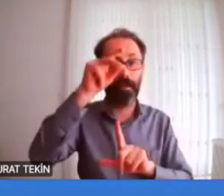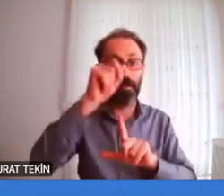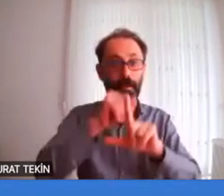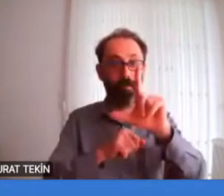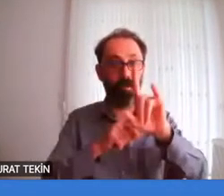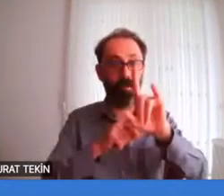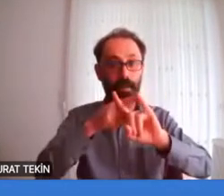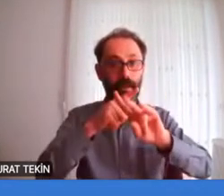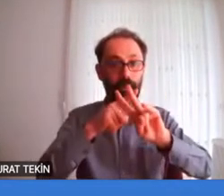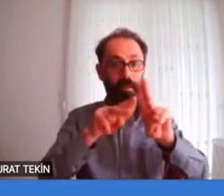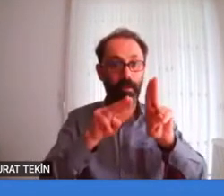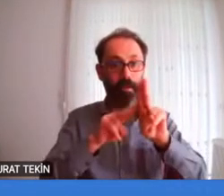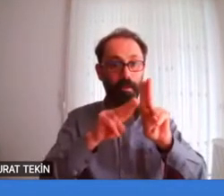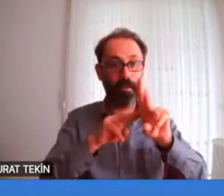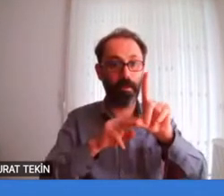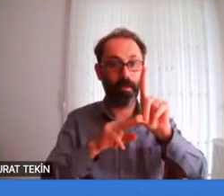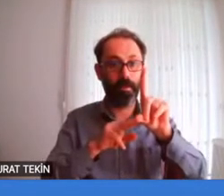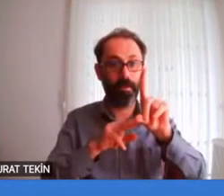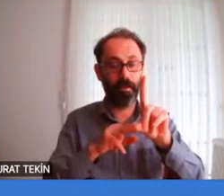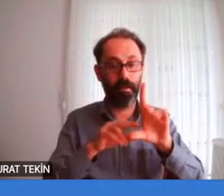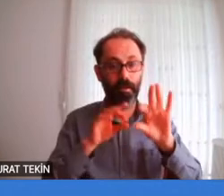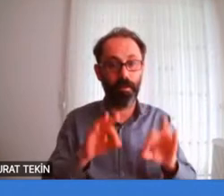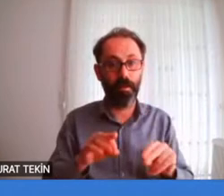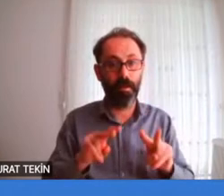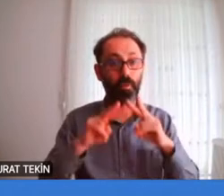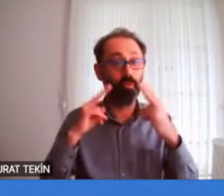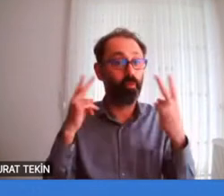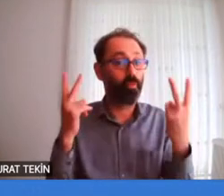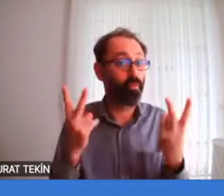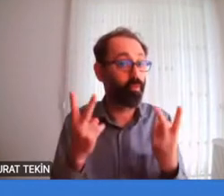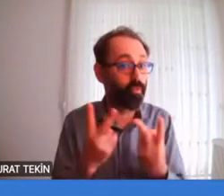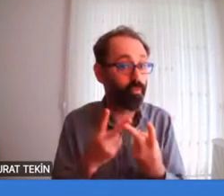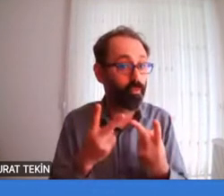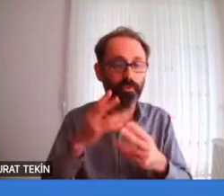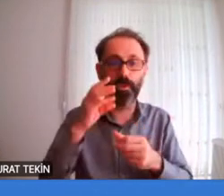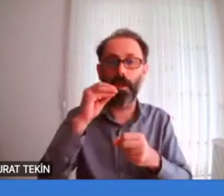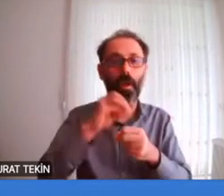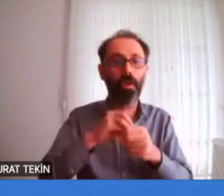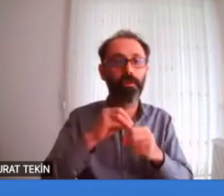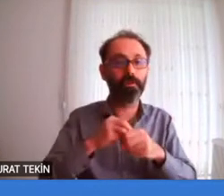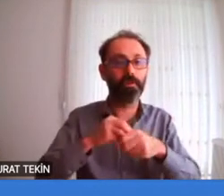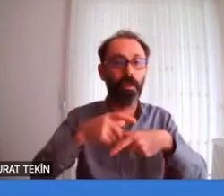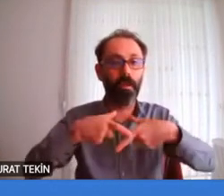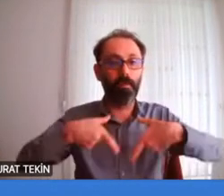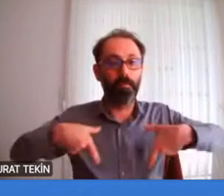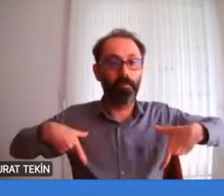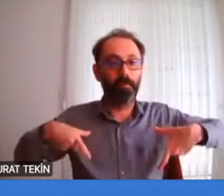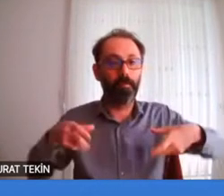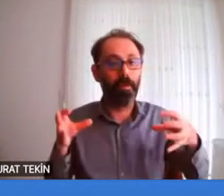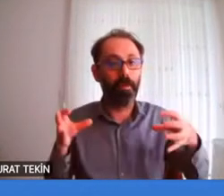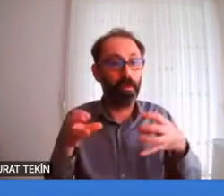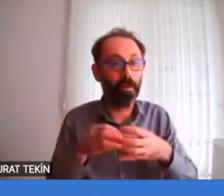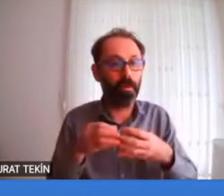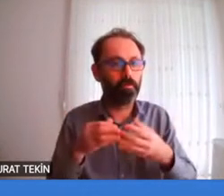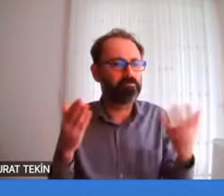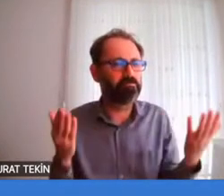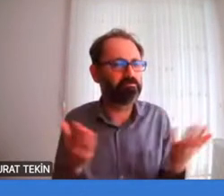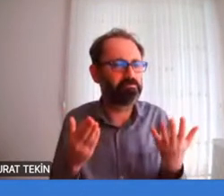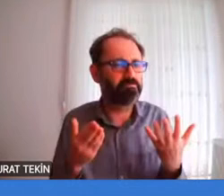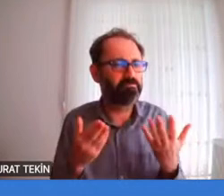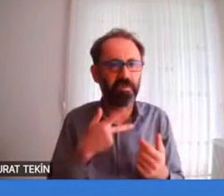istiyorum. dünya çapında milli takım nasıl konuşuluyor? Başarılarıyla ilgili neler duyuyorsunuz? Biraz